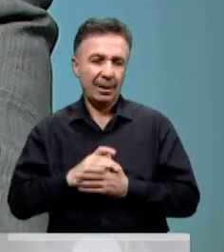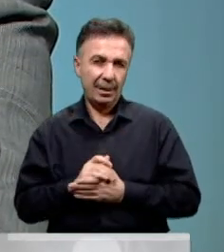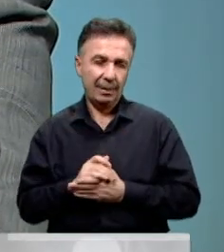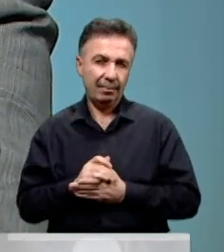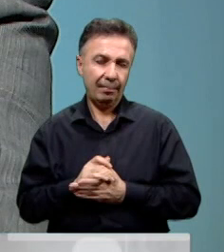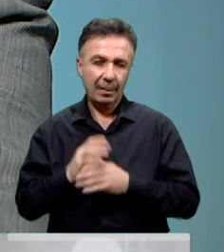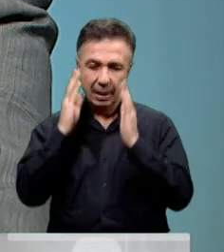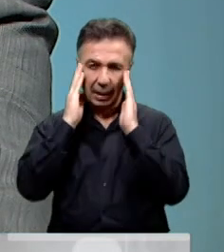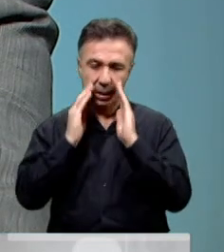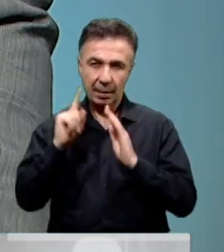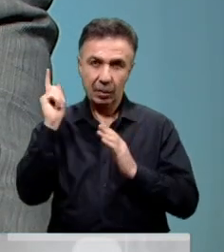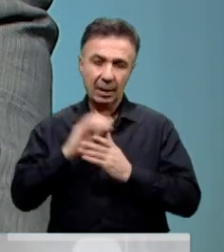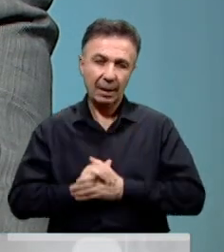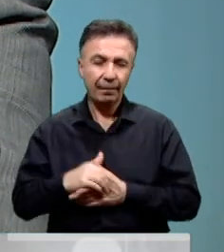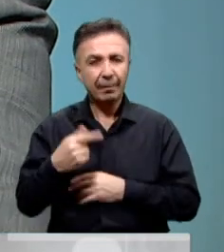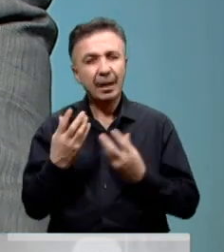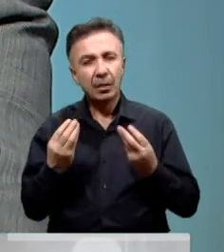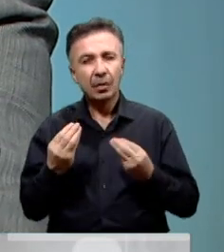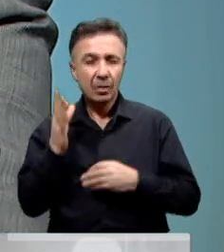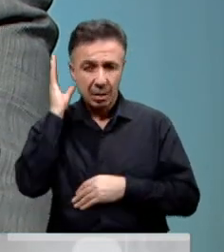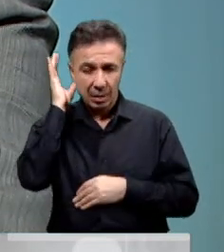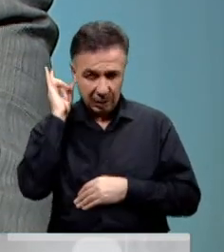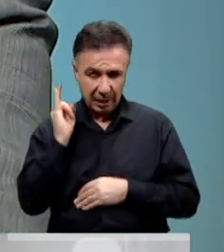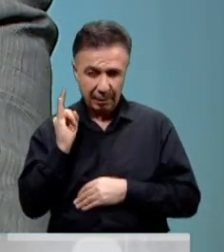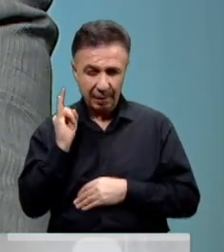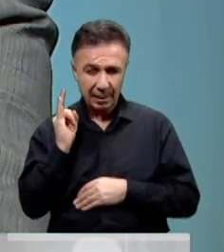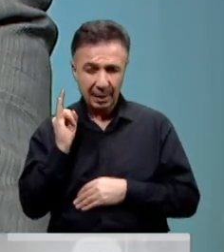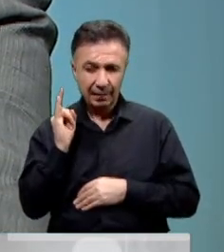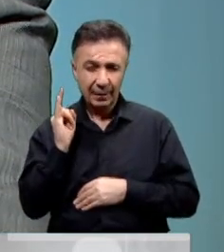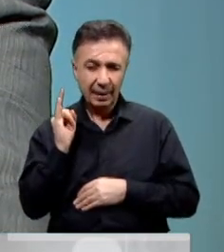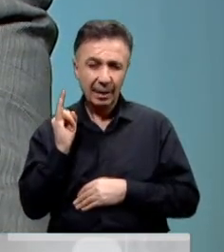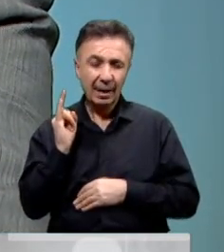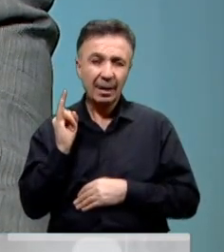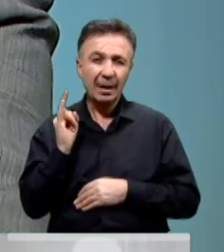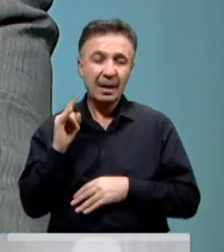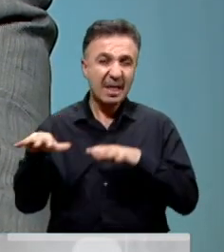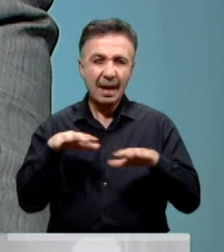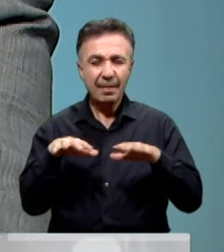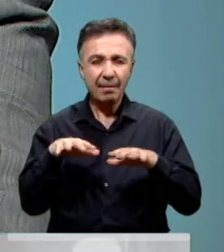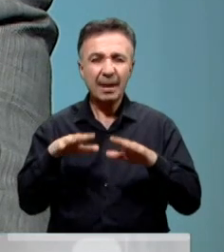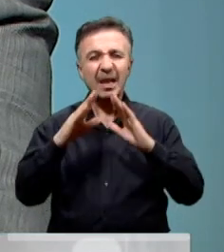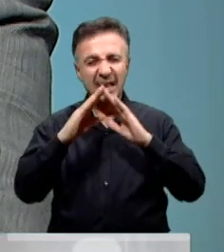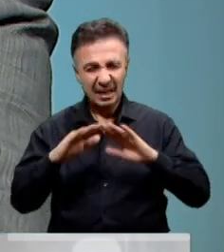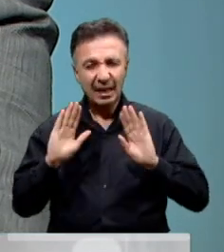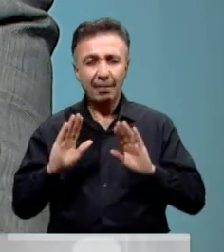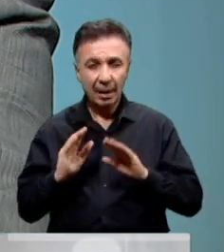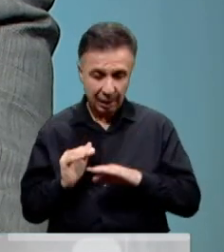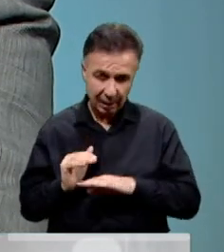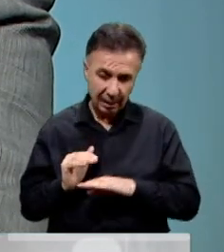Çok şükür. Birçok camimiz de depremde yıkıldı ama hayatta kalan camilerimiz